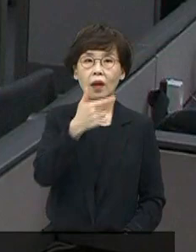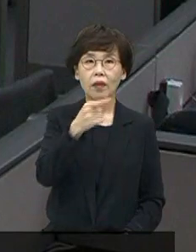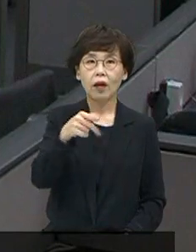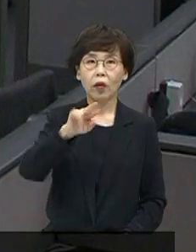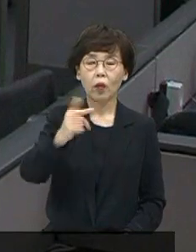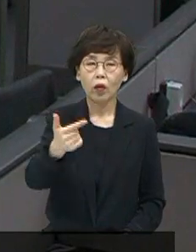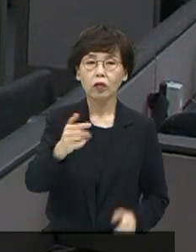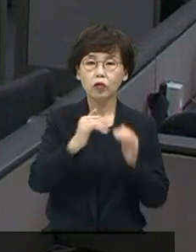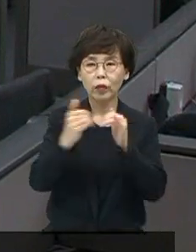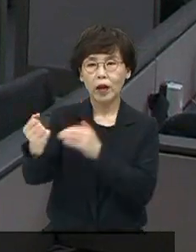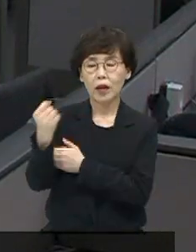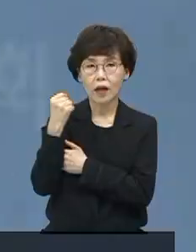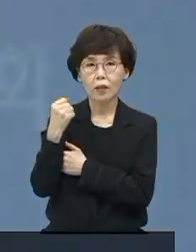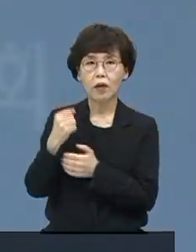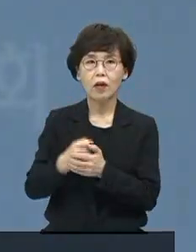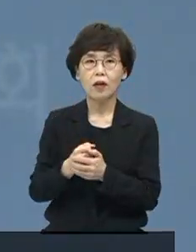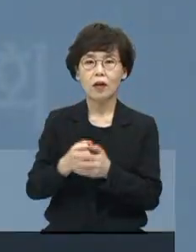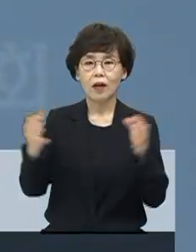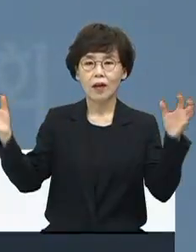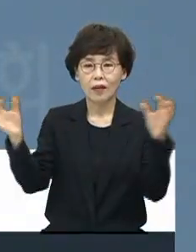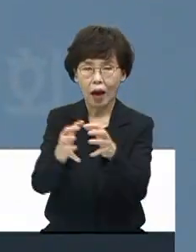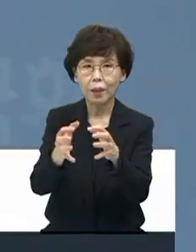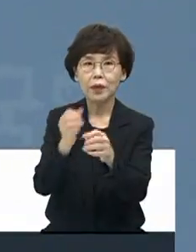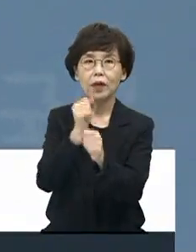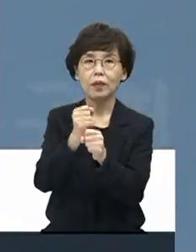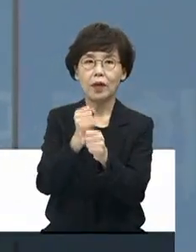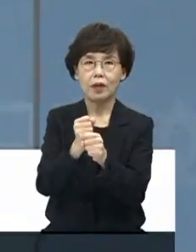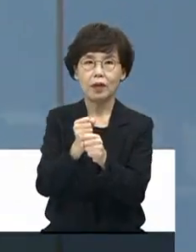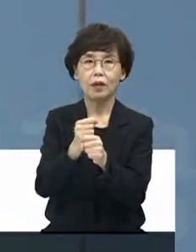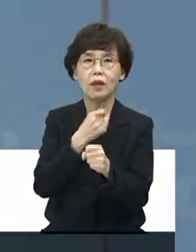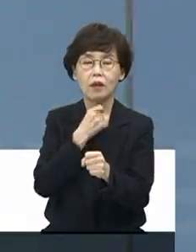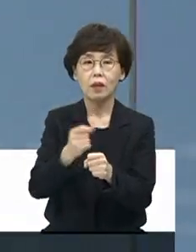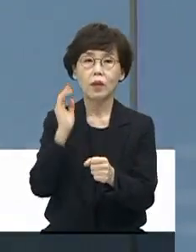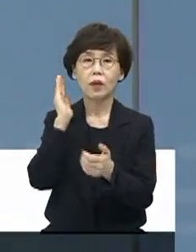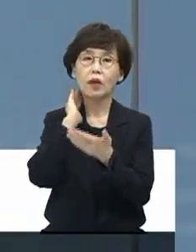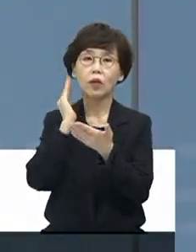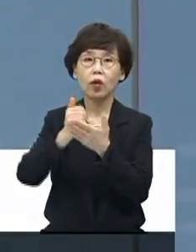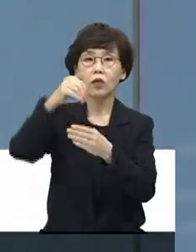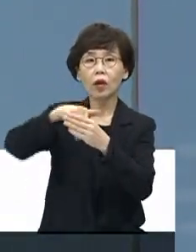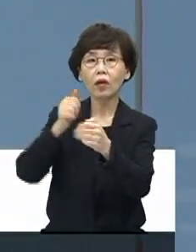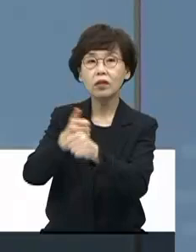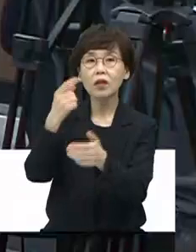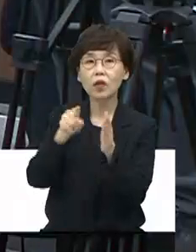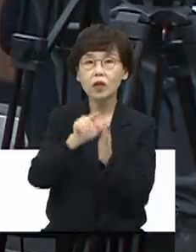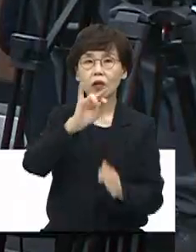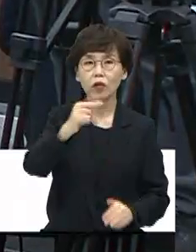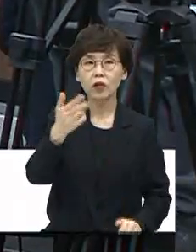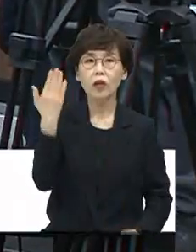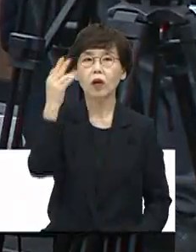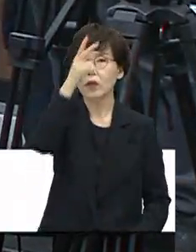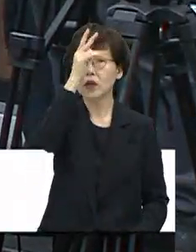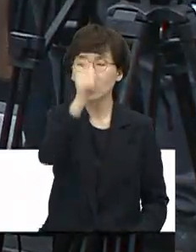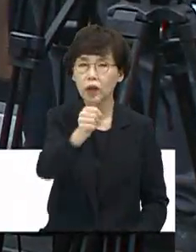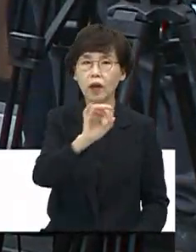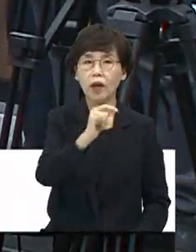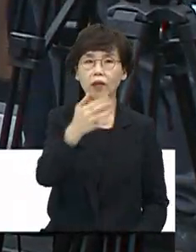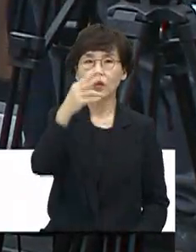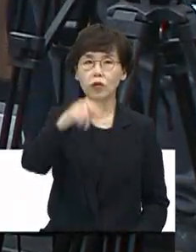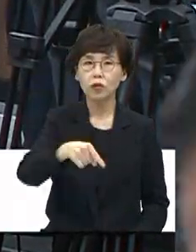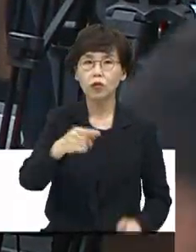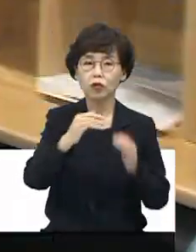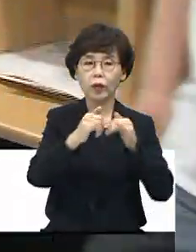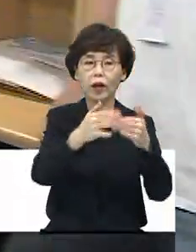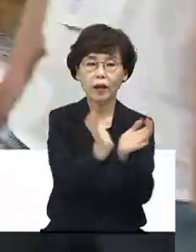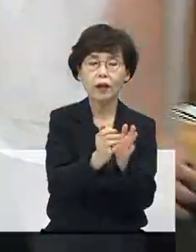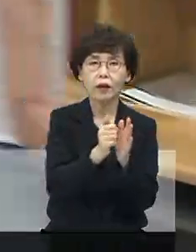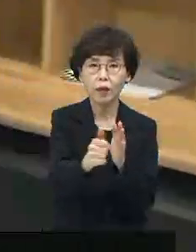의원은 국민의힘을 용광로 정당으로 만들겠다며 대선 승리를 위해 윤석열 전 검찰총장뿐 아니라 안철수 국민의당